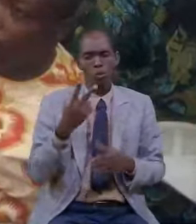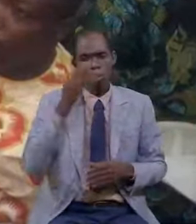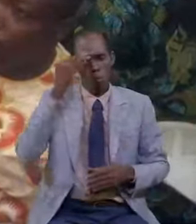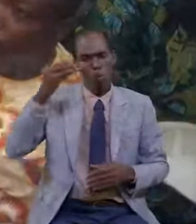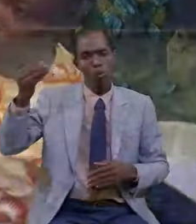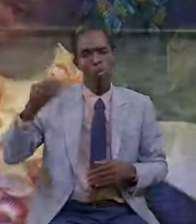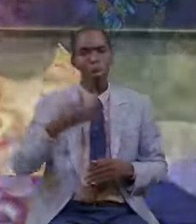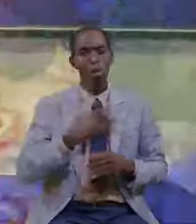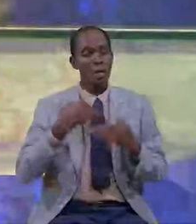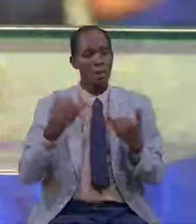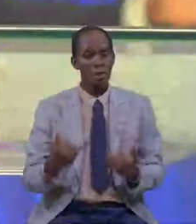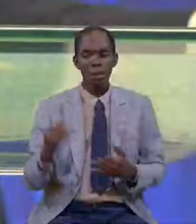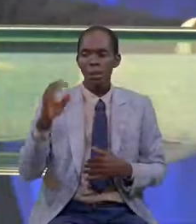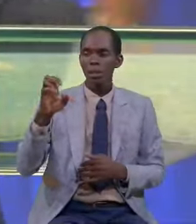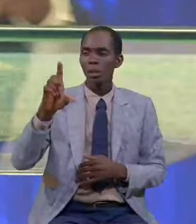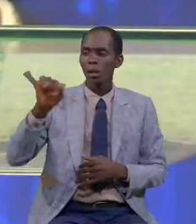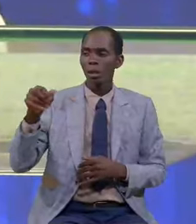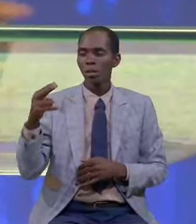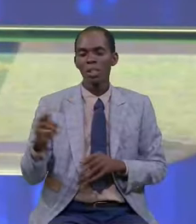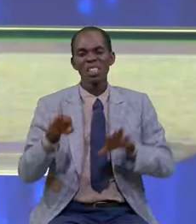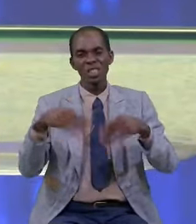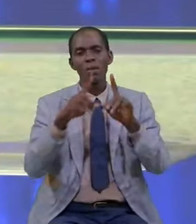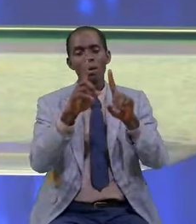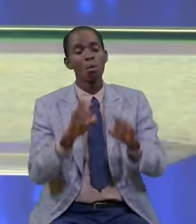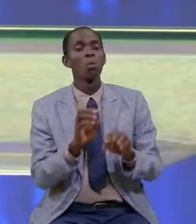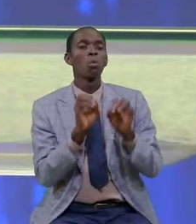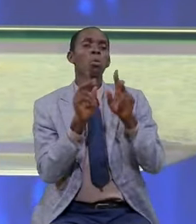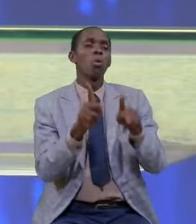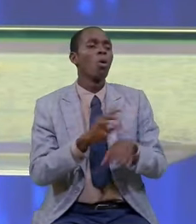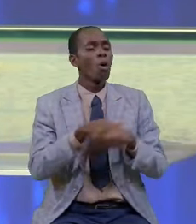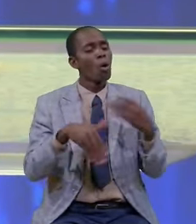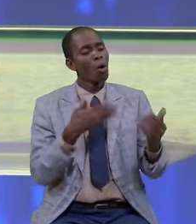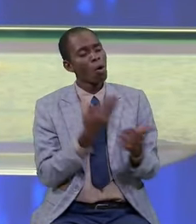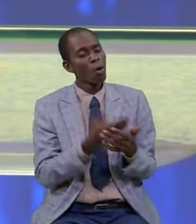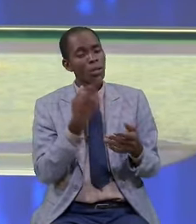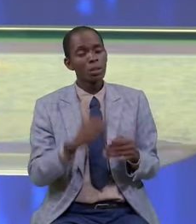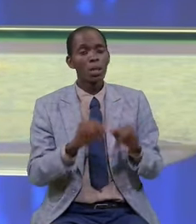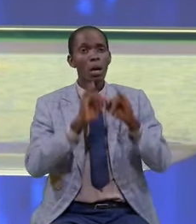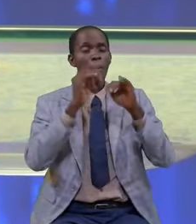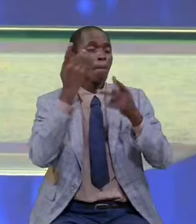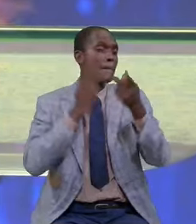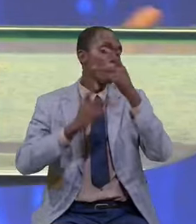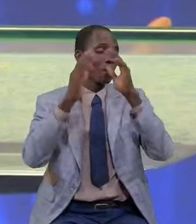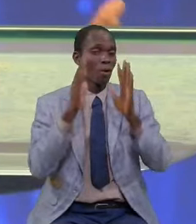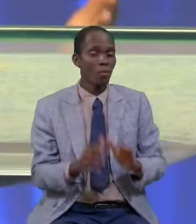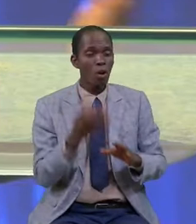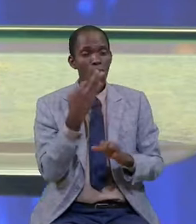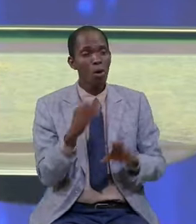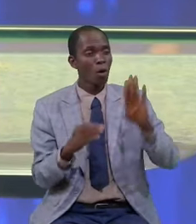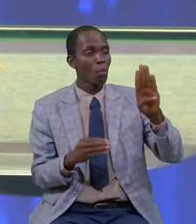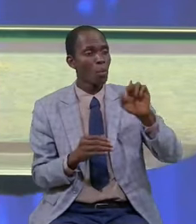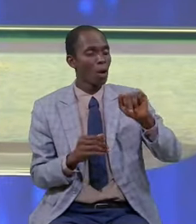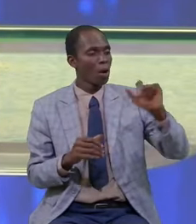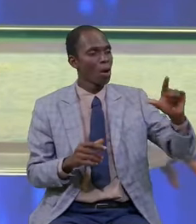Élie leur a donné un test, une épreuve. Vous, les prophètes de Baal, venez d'un